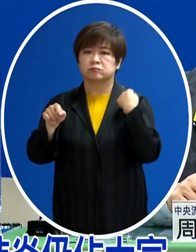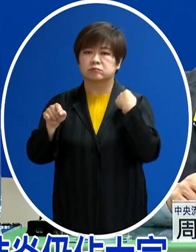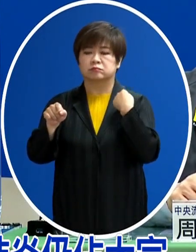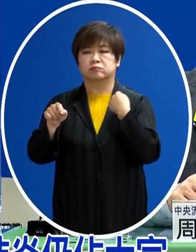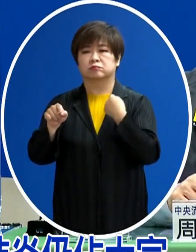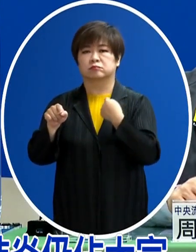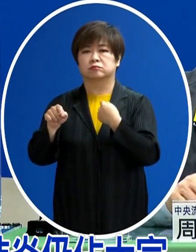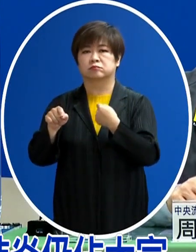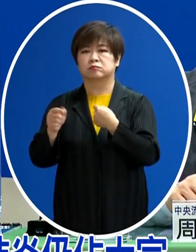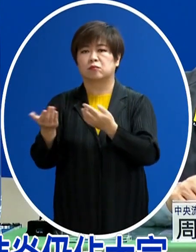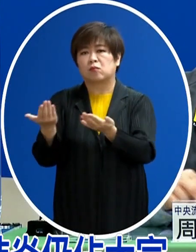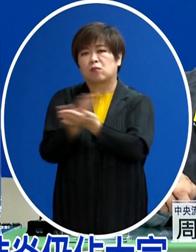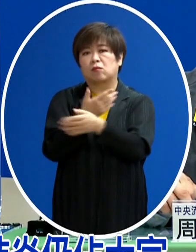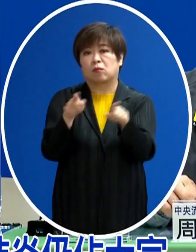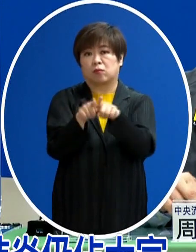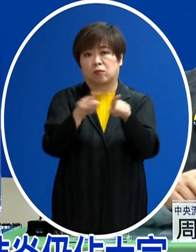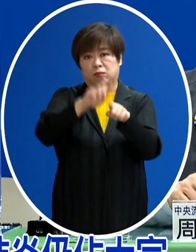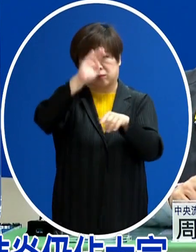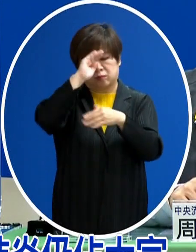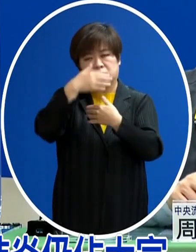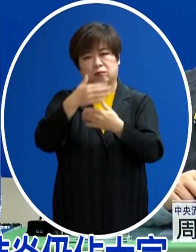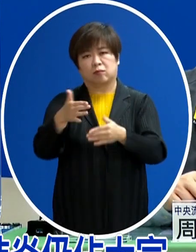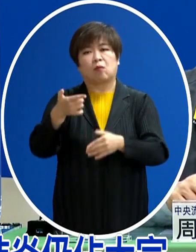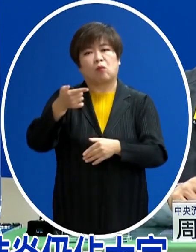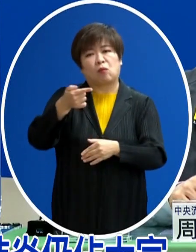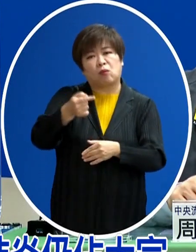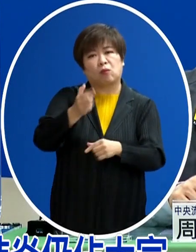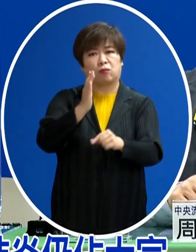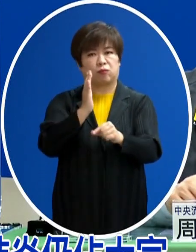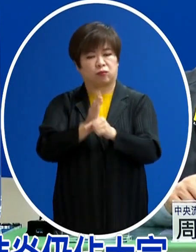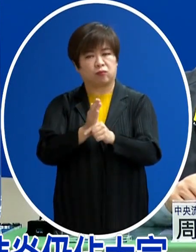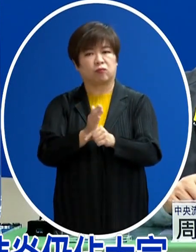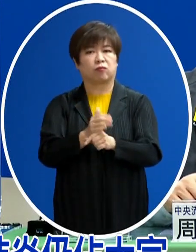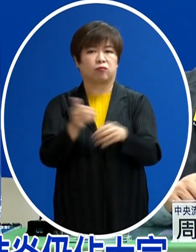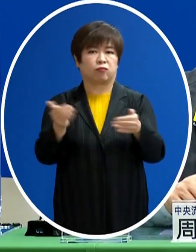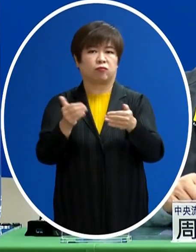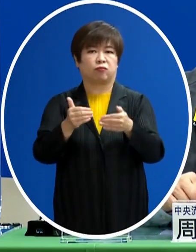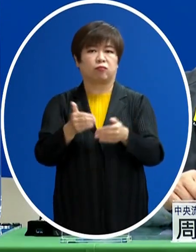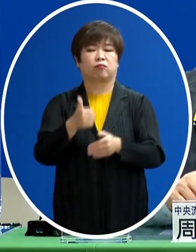有转出到一般的病房去继续治疗，所以这位的病况也已经有改善。